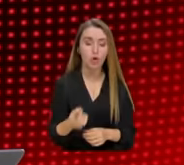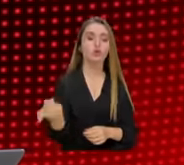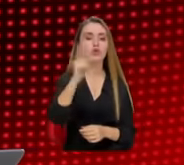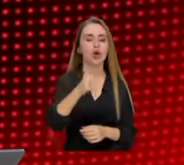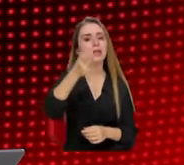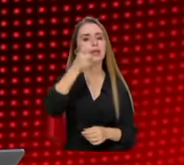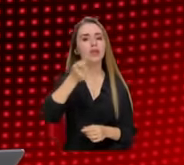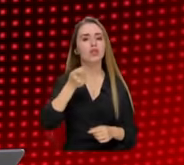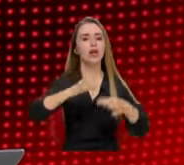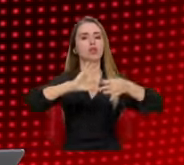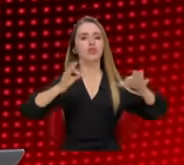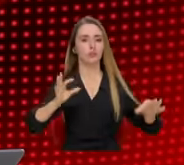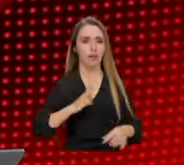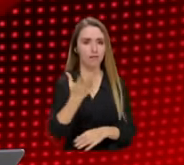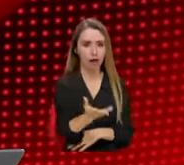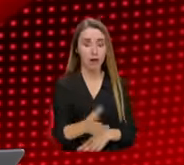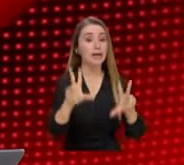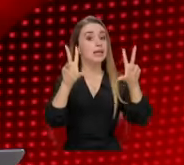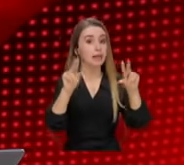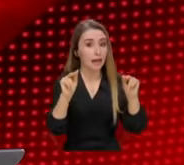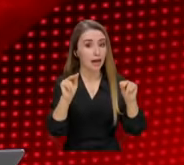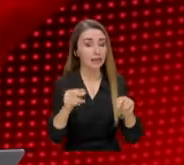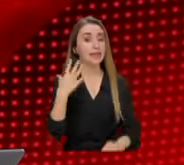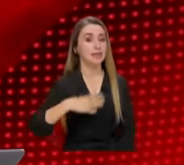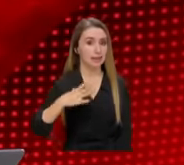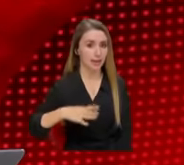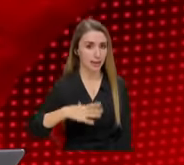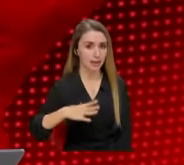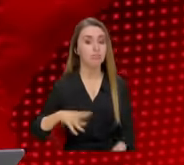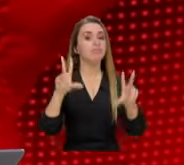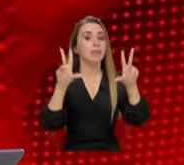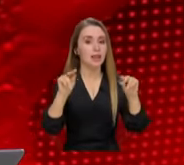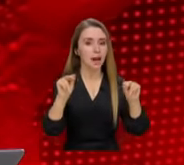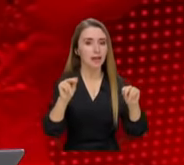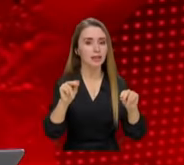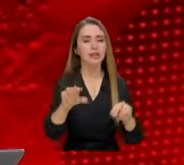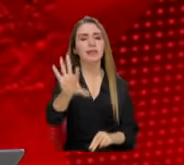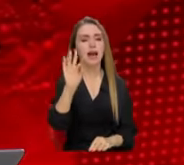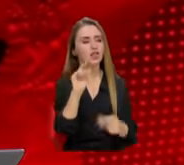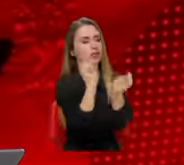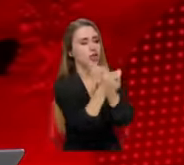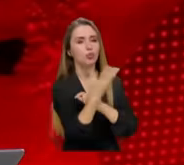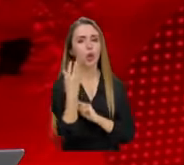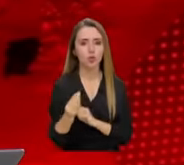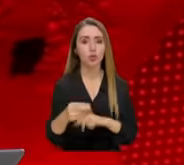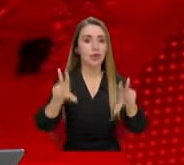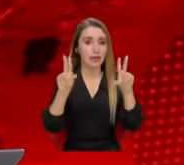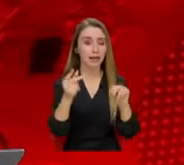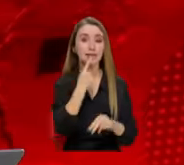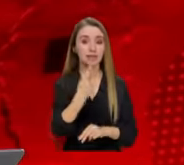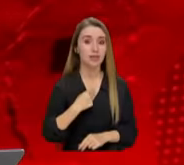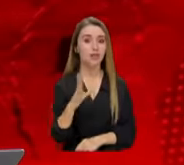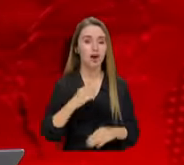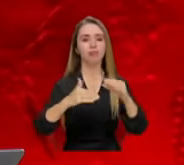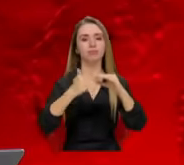şu çarpıcı ifadeyi kullandı. Yeter ki niyet olsun. Yeter ki tercihler değişsin. Yeter ki